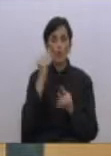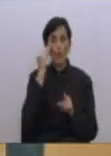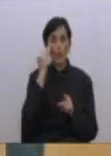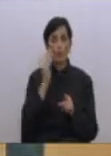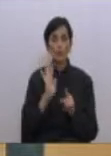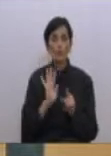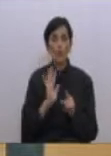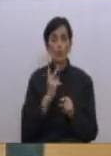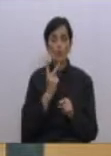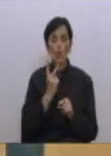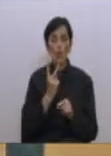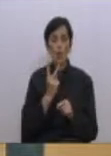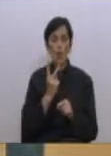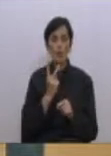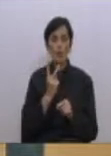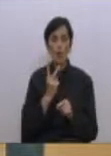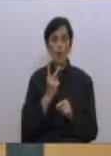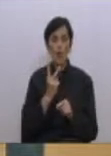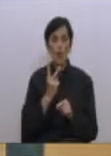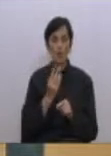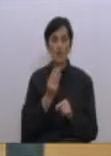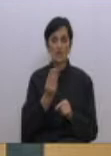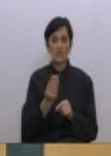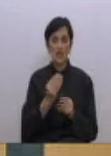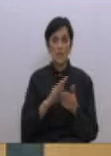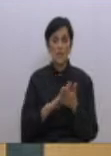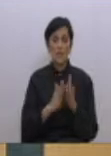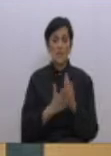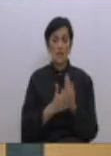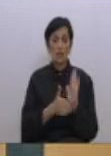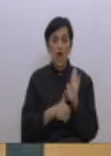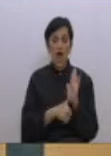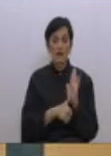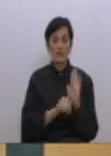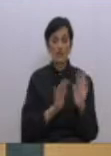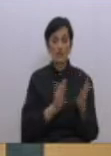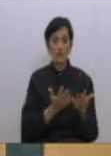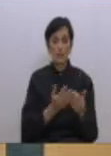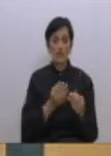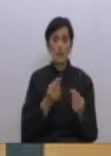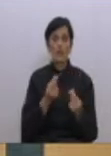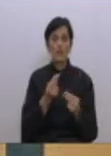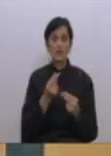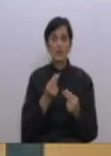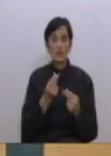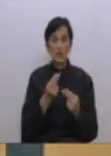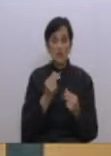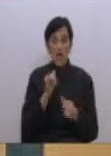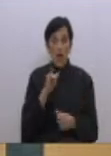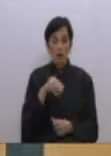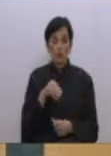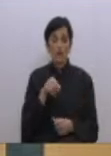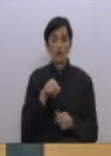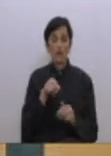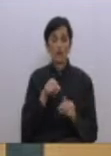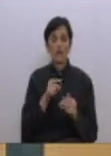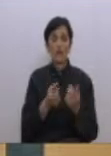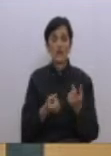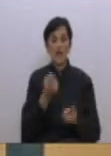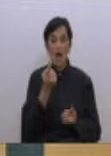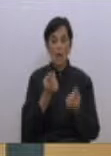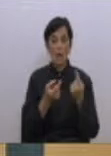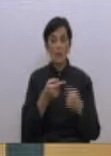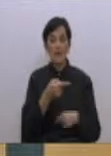გაიცა მხოლოდ 2-ზე, ხოლო პირობითი 6 შემთხვევაში. ფინანსურ აუდიტში